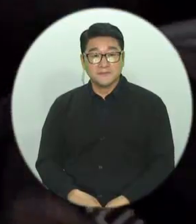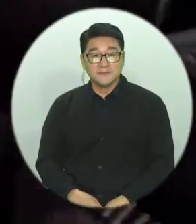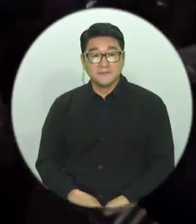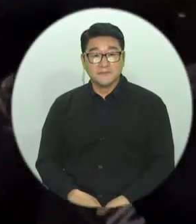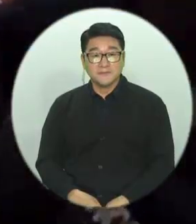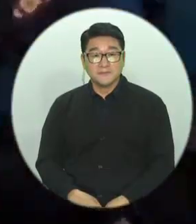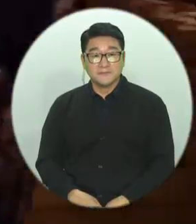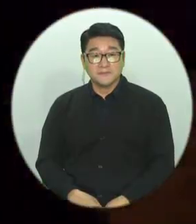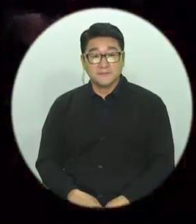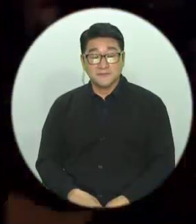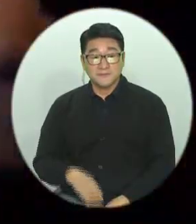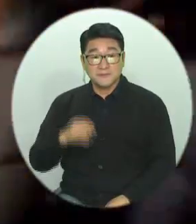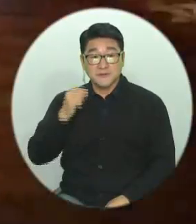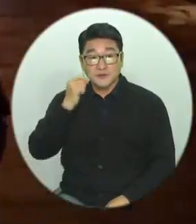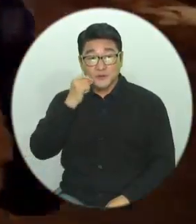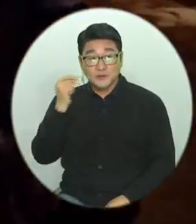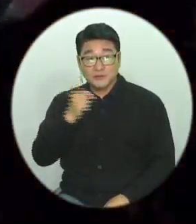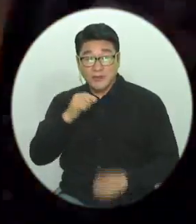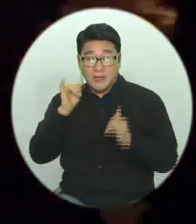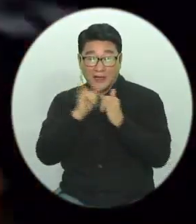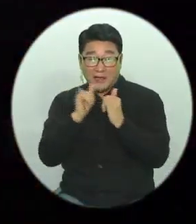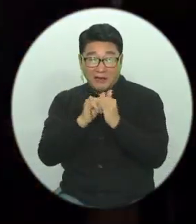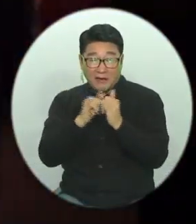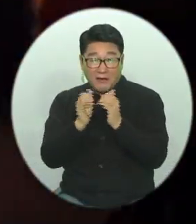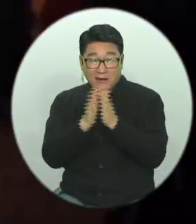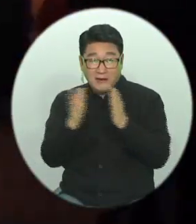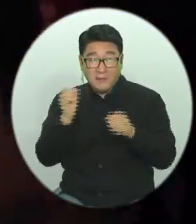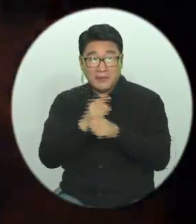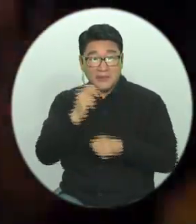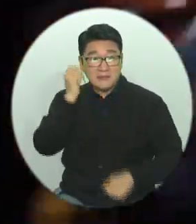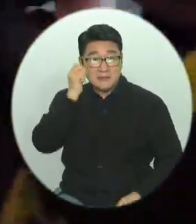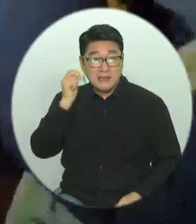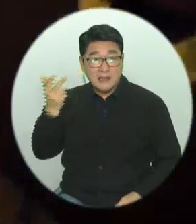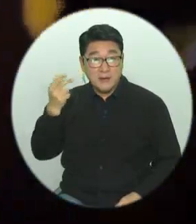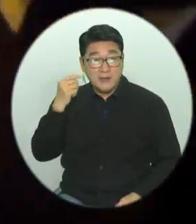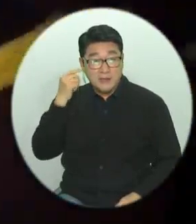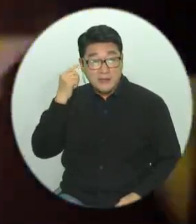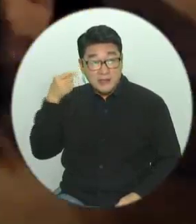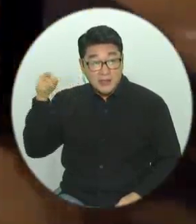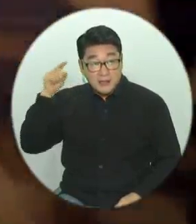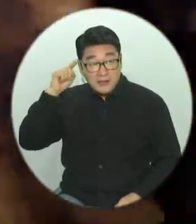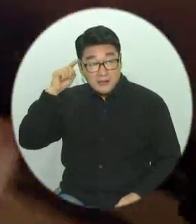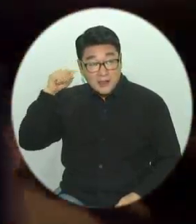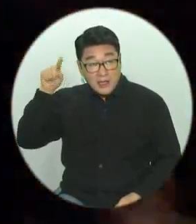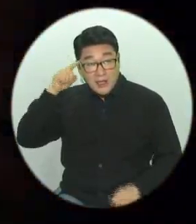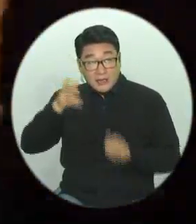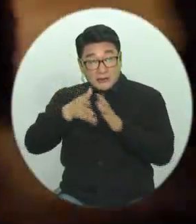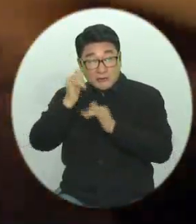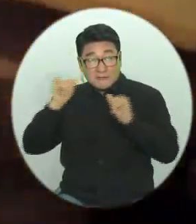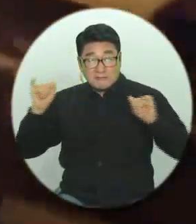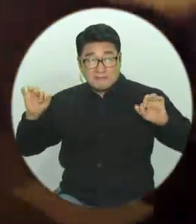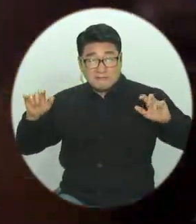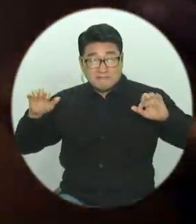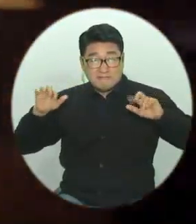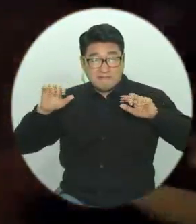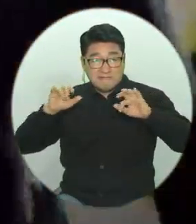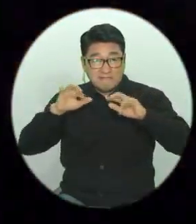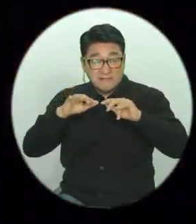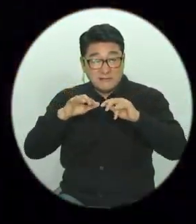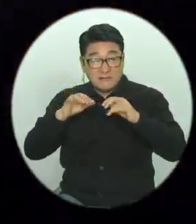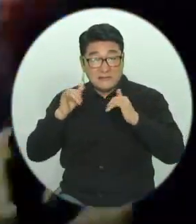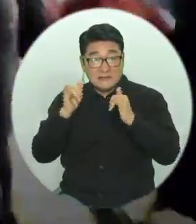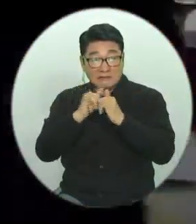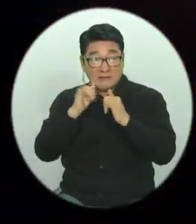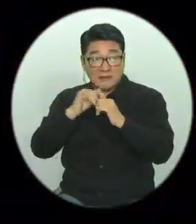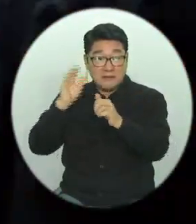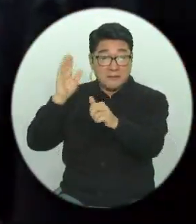전해드립니다 우크라이나 침공이 시작된지 7개월 러시아 시민들이 거리를 가득 메웠습니다 전쟁 동원령